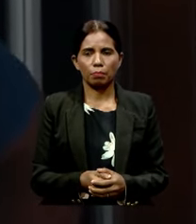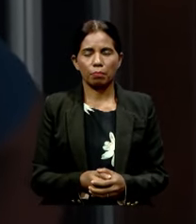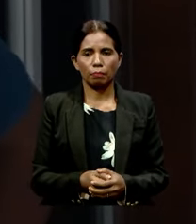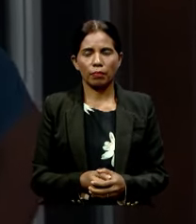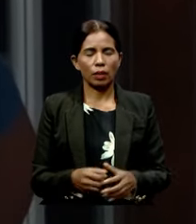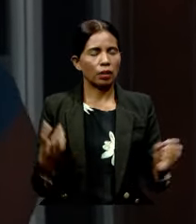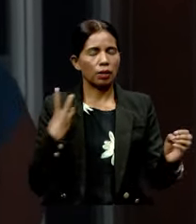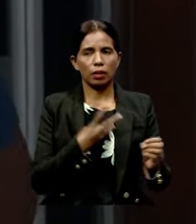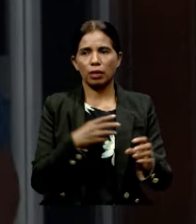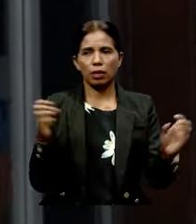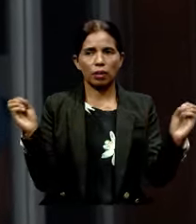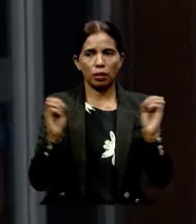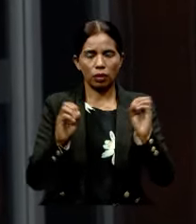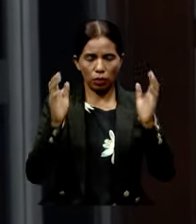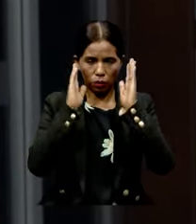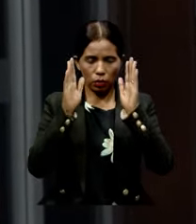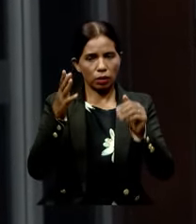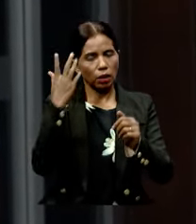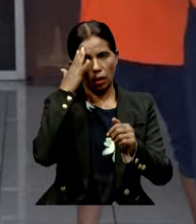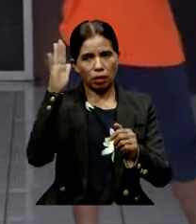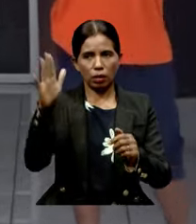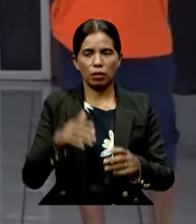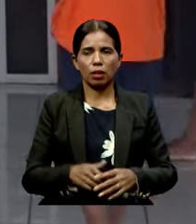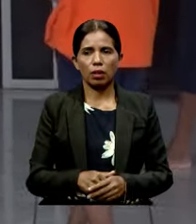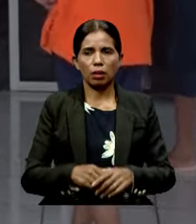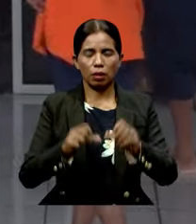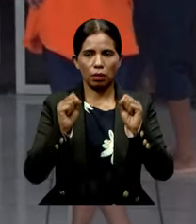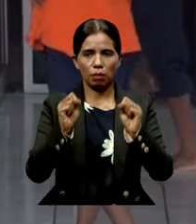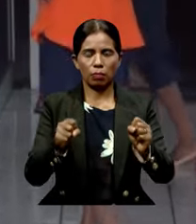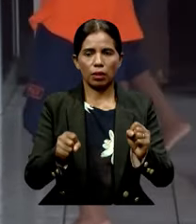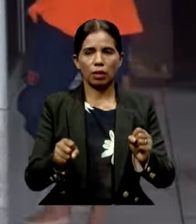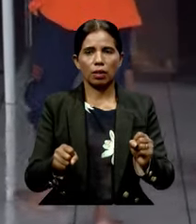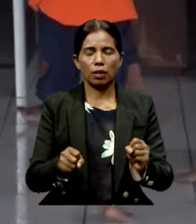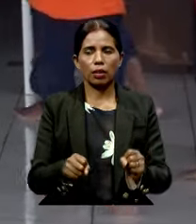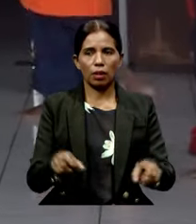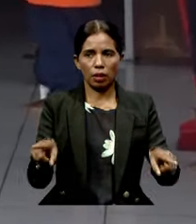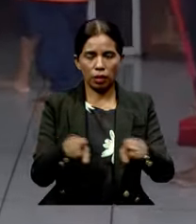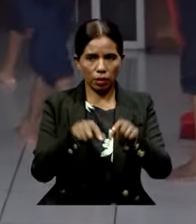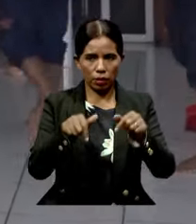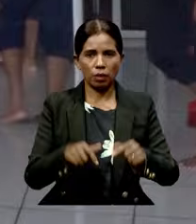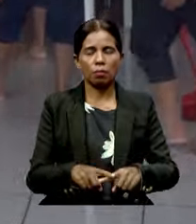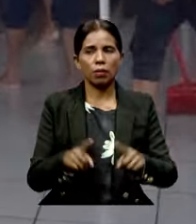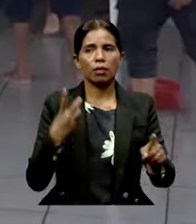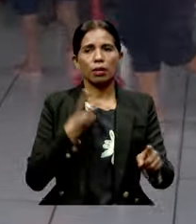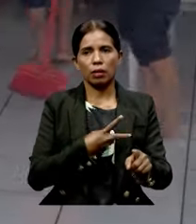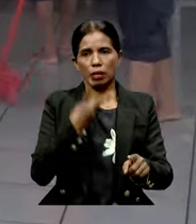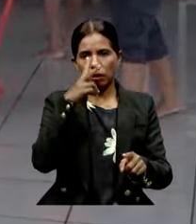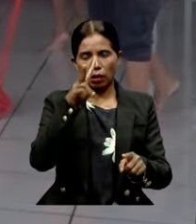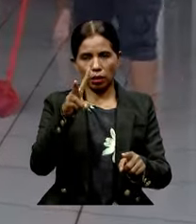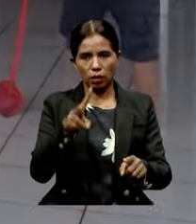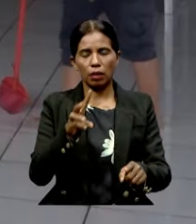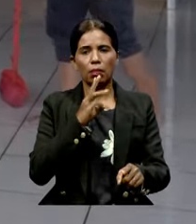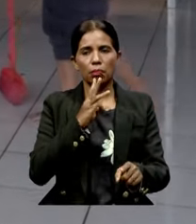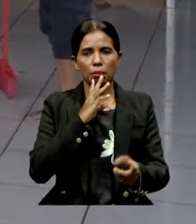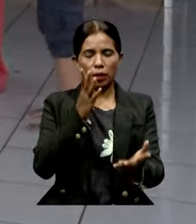ladung telah tene bela acontece asa ne masih itu hari kata betama